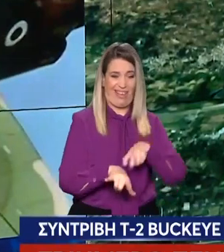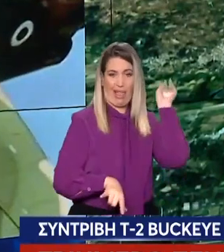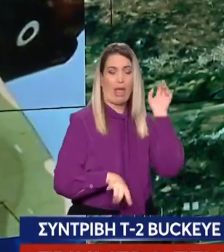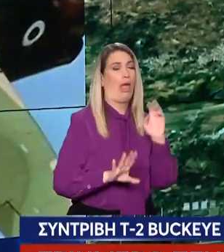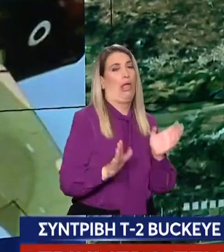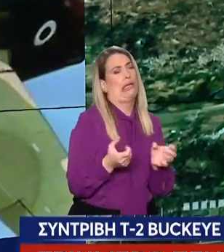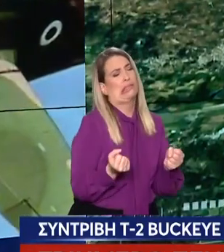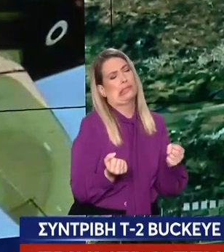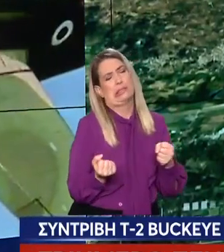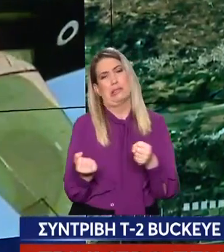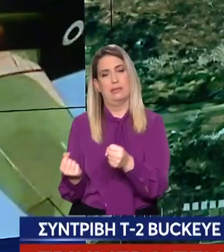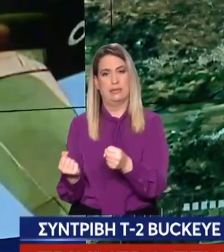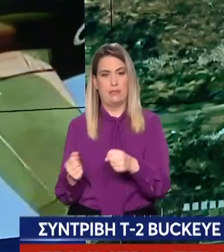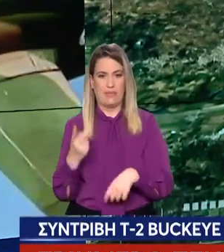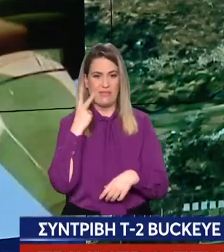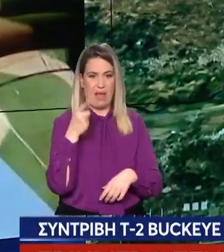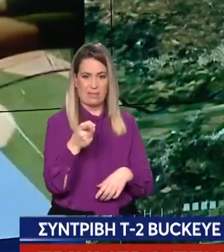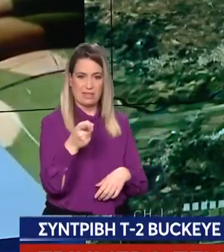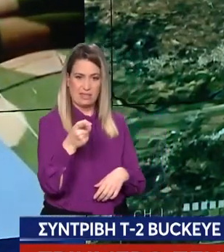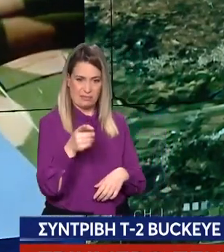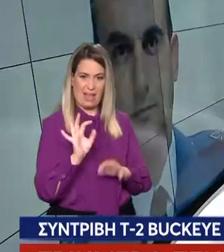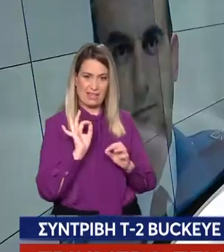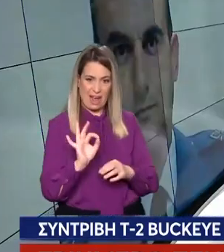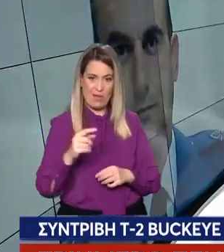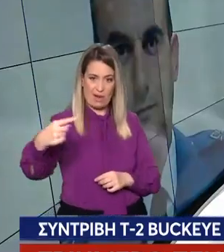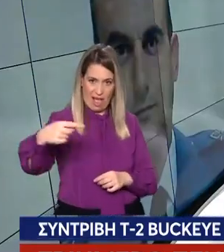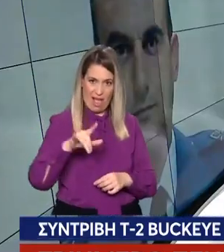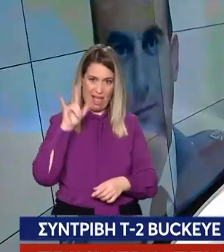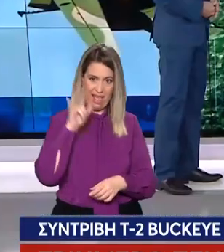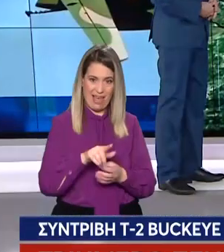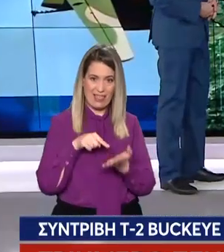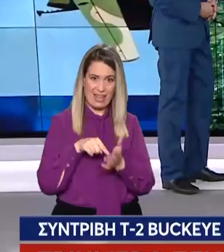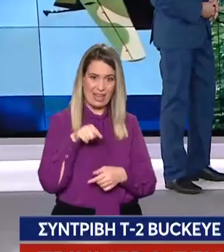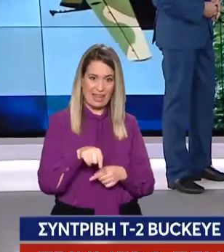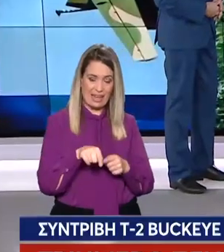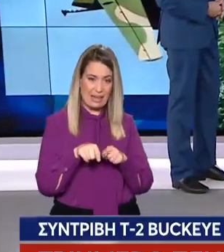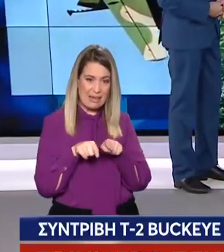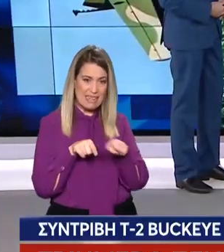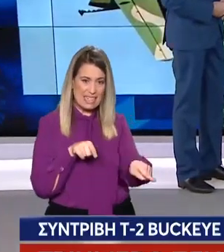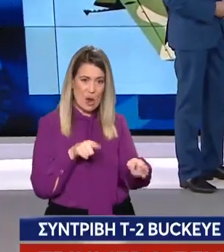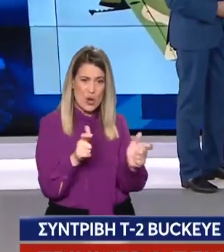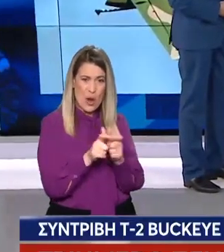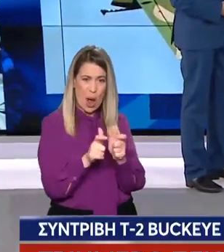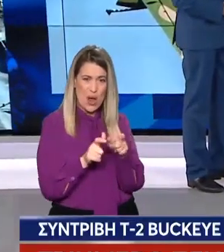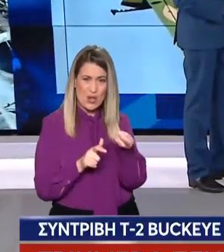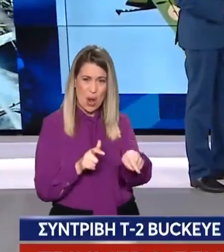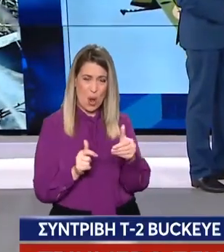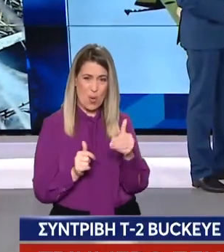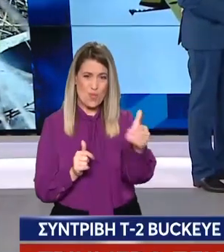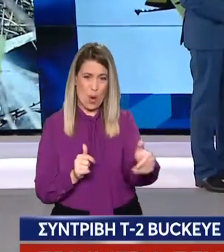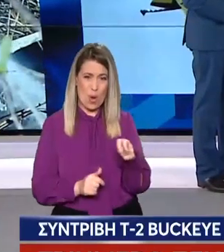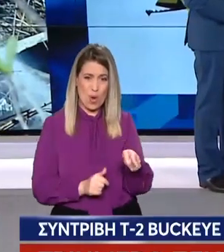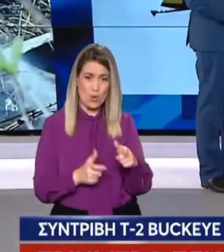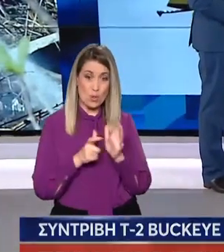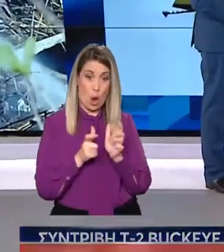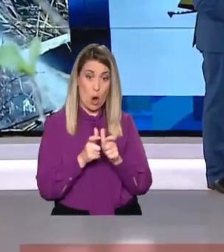διάδρομο προσγείωσης. Εδώ, αν κάνεις ένα βήμα πίσω, Μαρίνε, φαίνεται ένα χωριό. Αυτό το χωριό